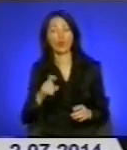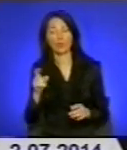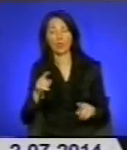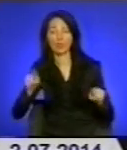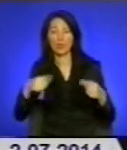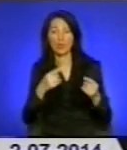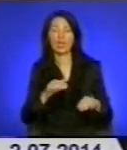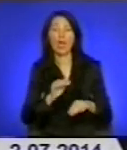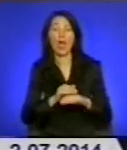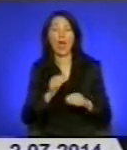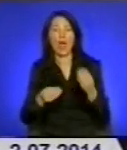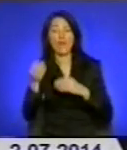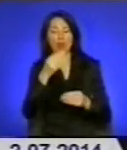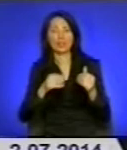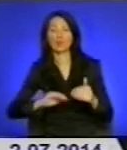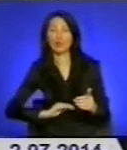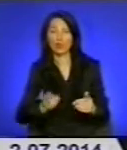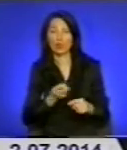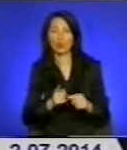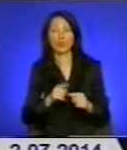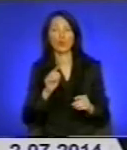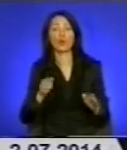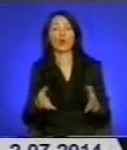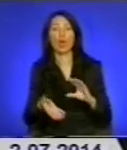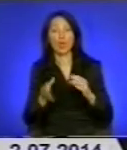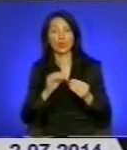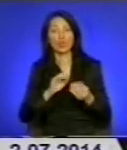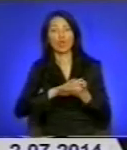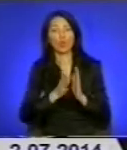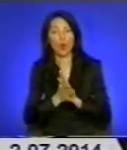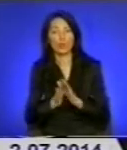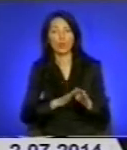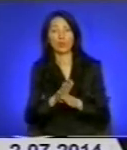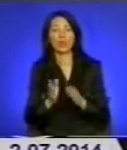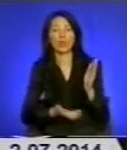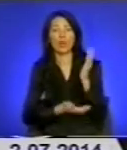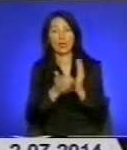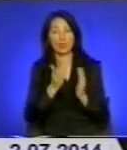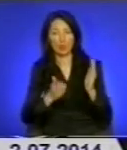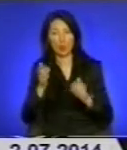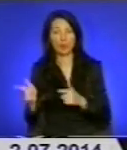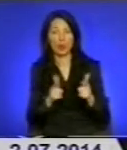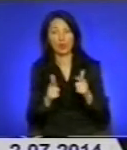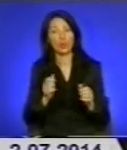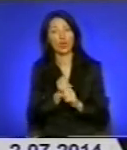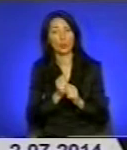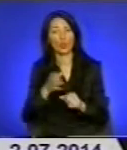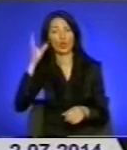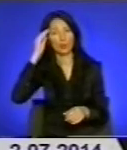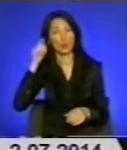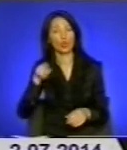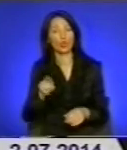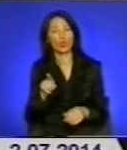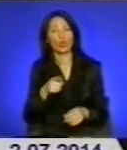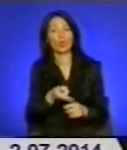фірму з якою уклали договір на виконання лісозаготівельних робіт усвідомлюючи те що